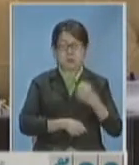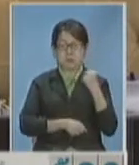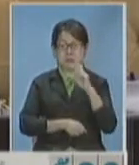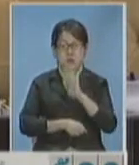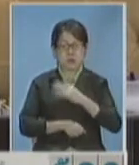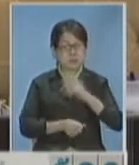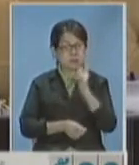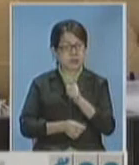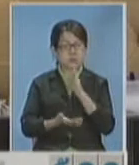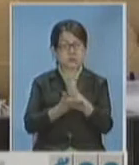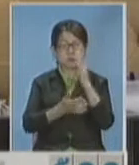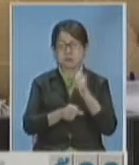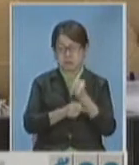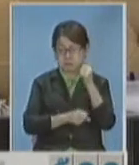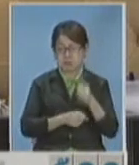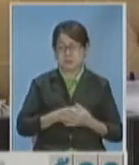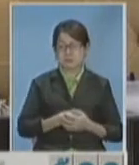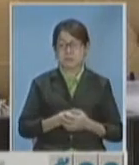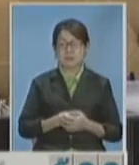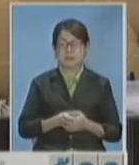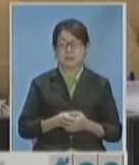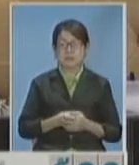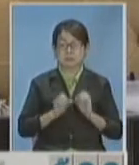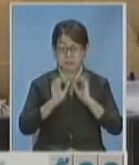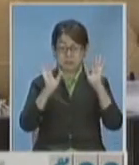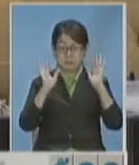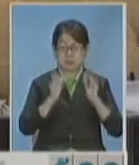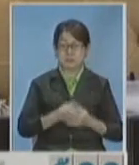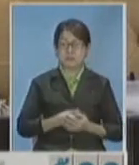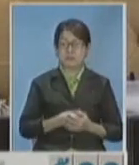ปรายได้ตามข้อบังคับที่ว่าก็เท่านั้นเองครับชัดเจน